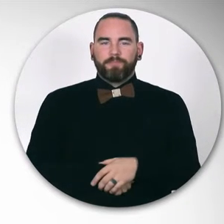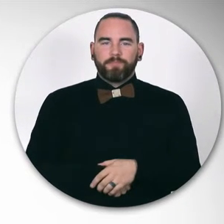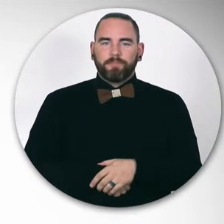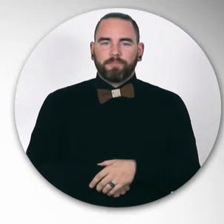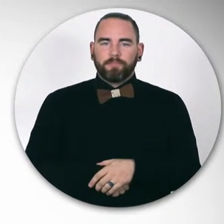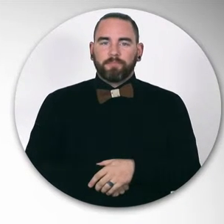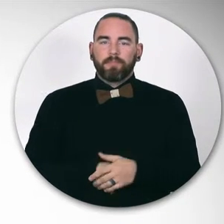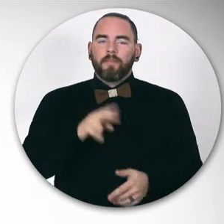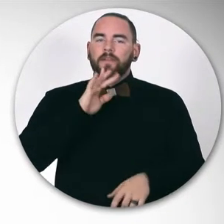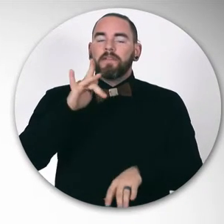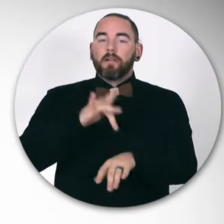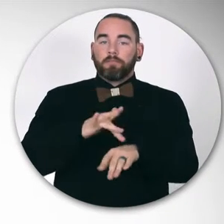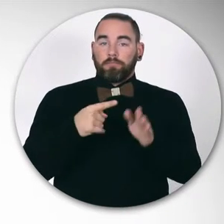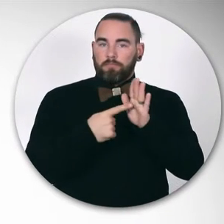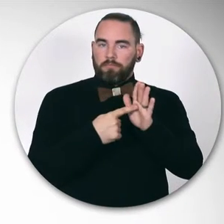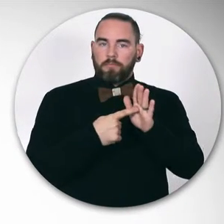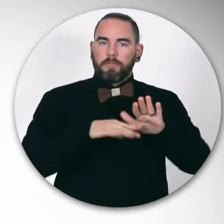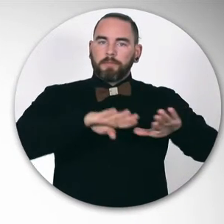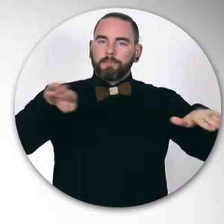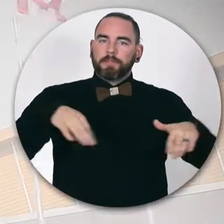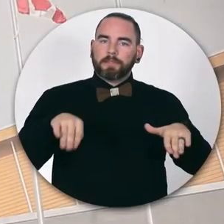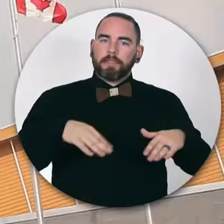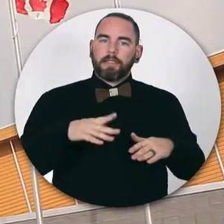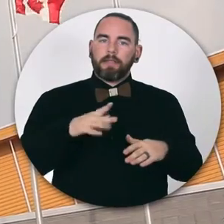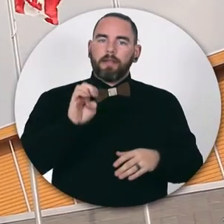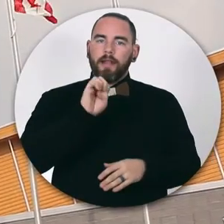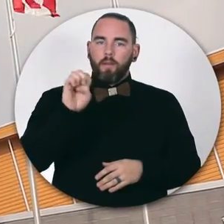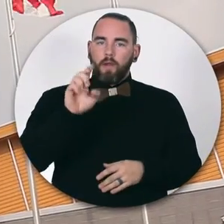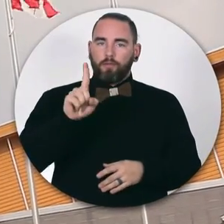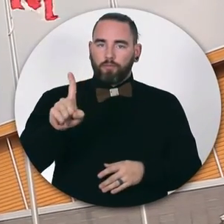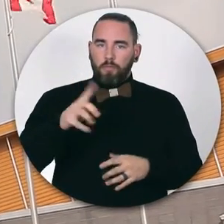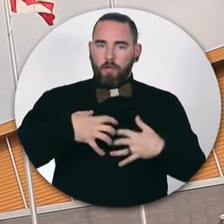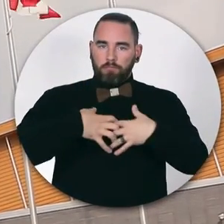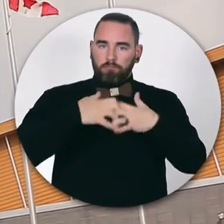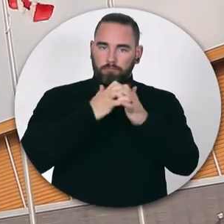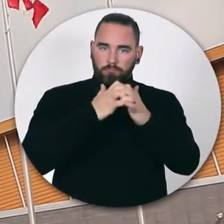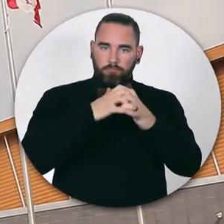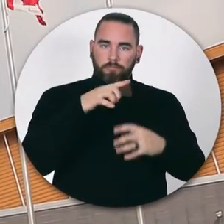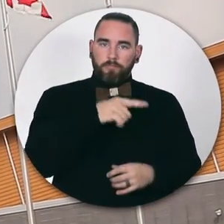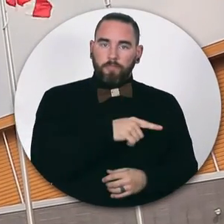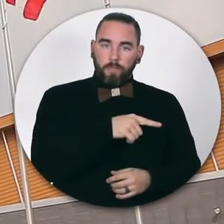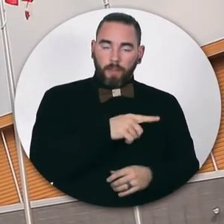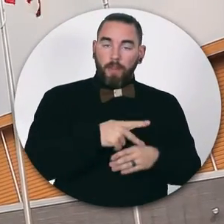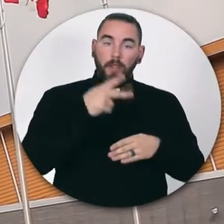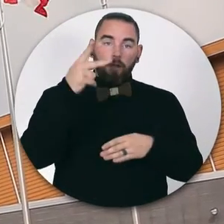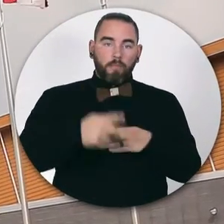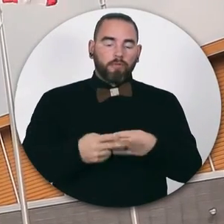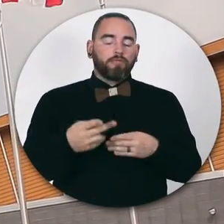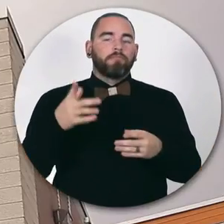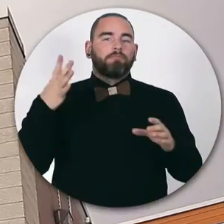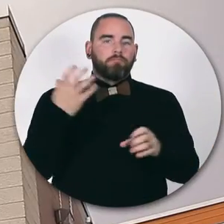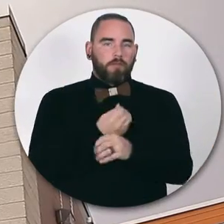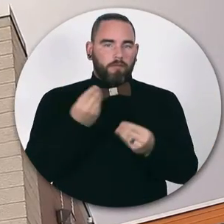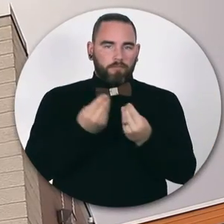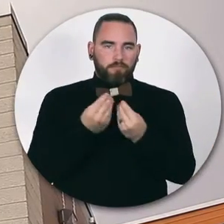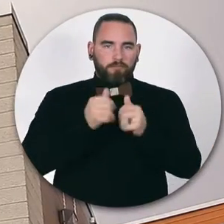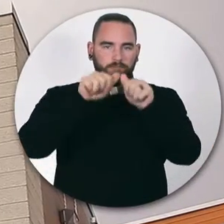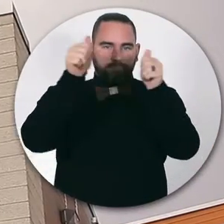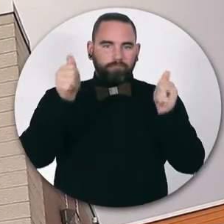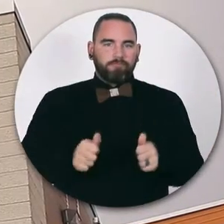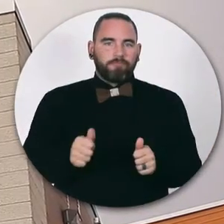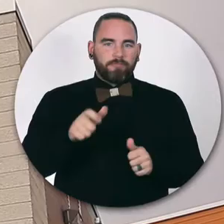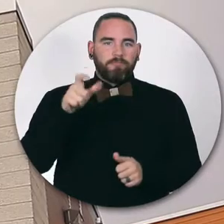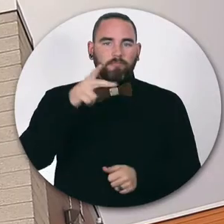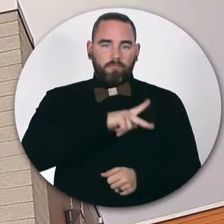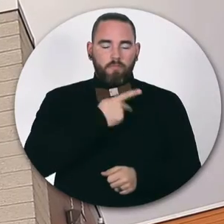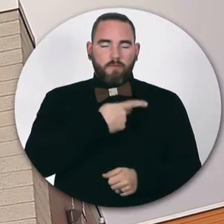De manière concrète, prenons l'exemple de la construction de la piscine Édouard Dubord. Ce projet primé a reçu plusieurs distinctions au